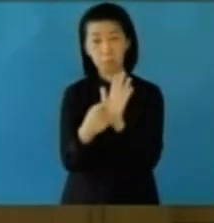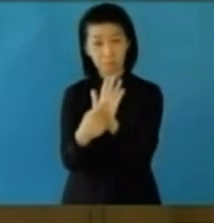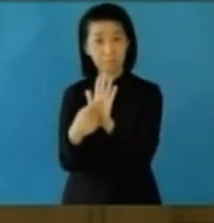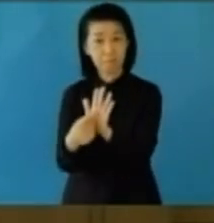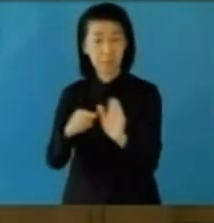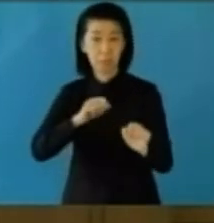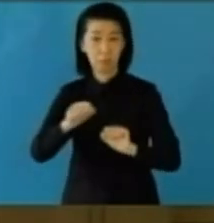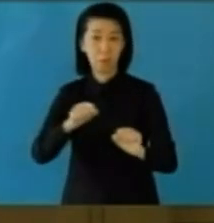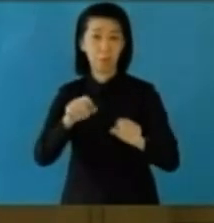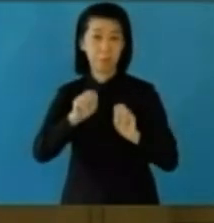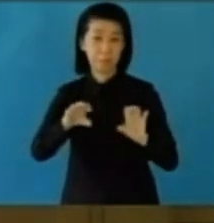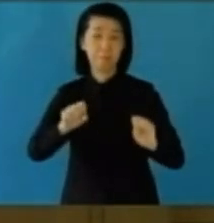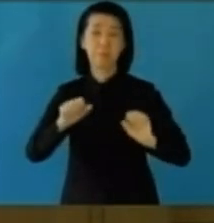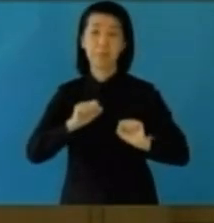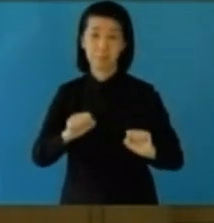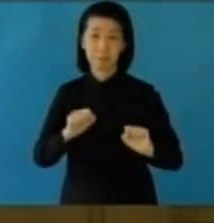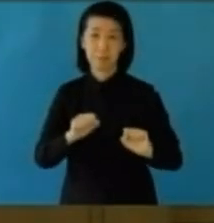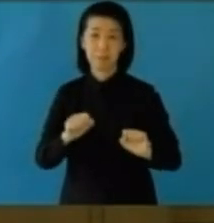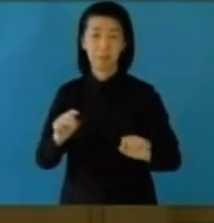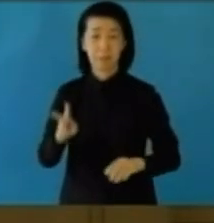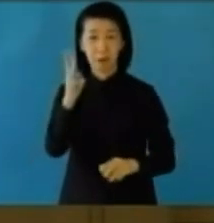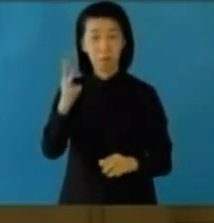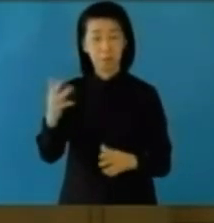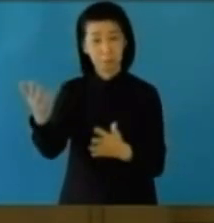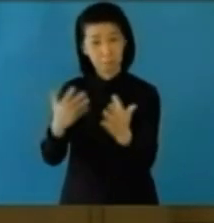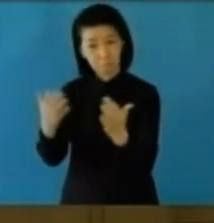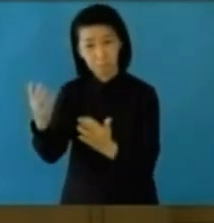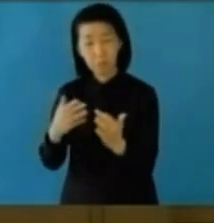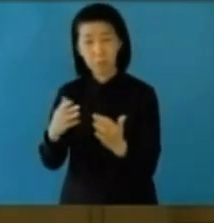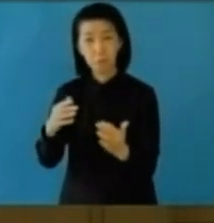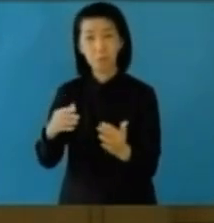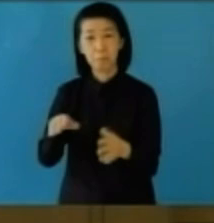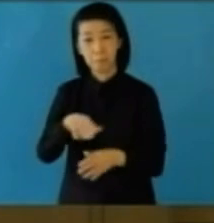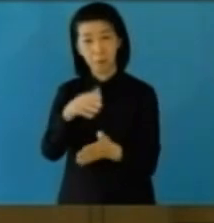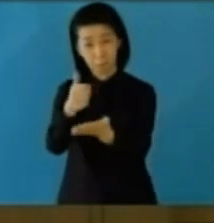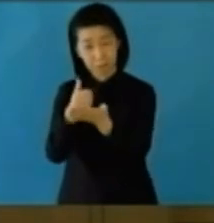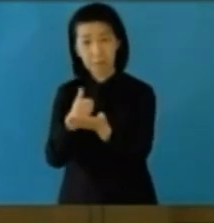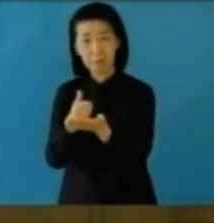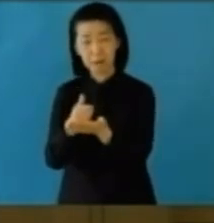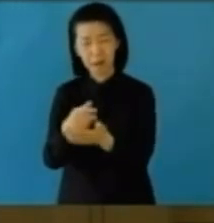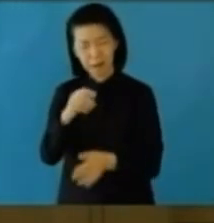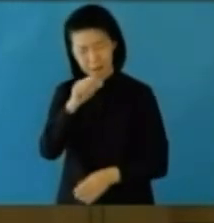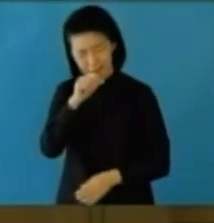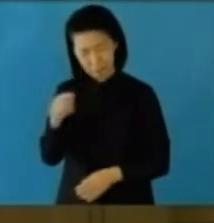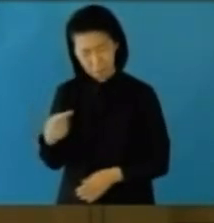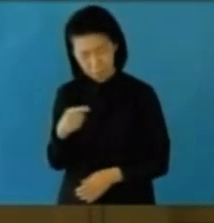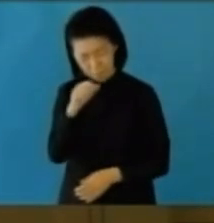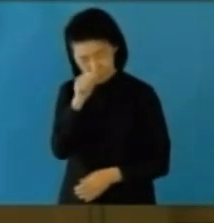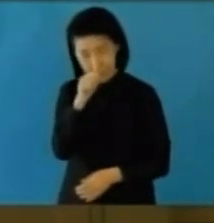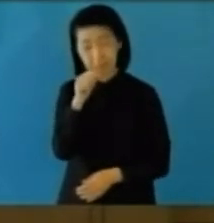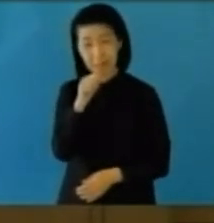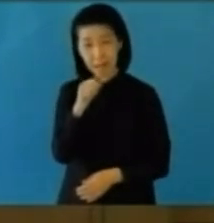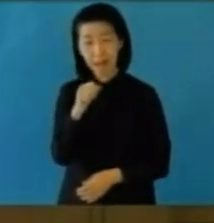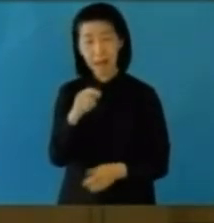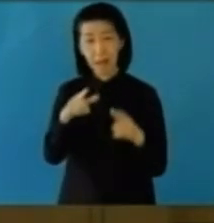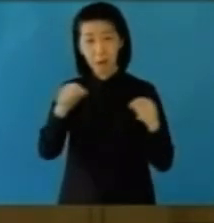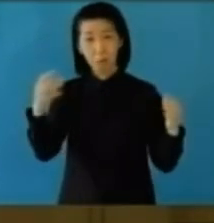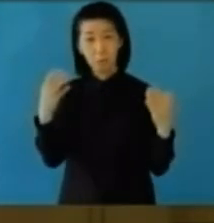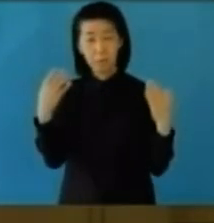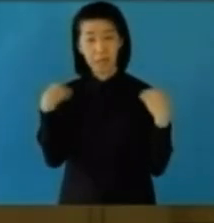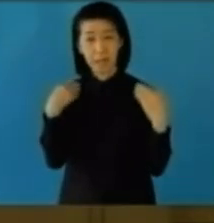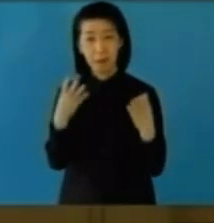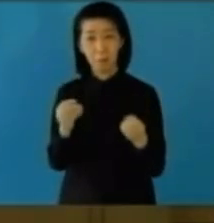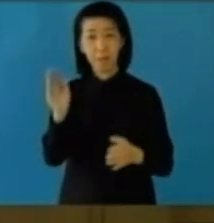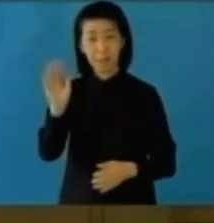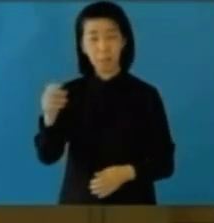となっております。本県を訪れる方々が来てよかったと感じ、国体大会後もまた来たいと思っていただけるよう、市町